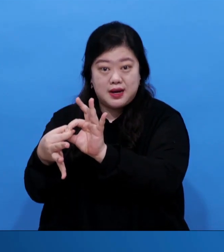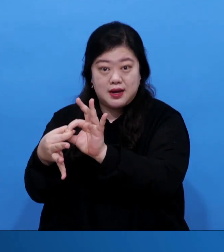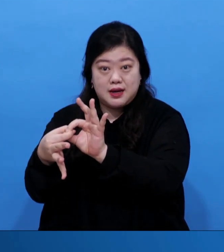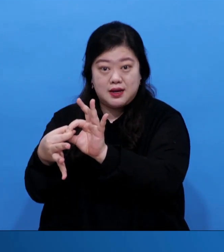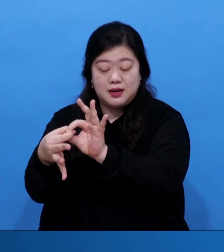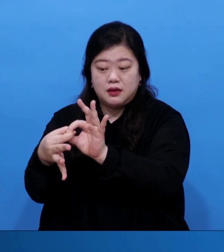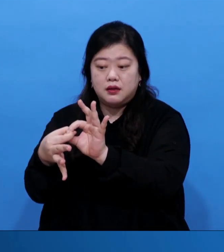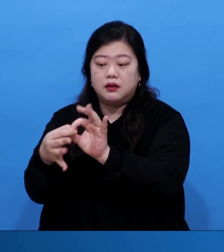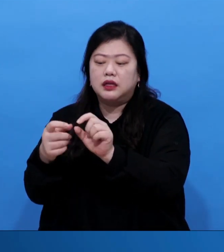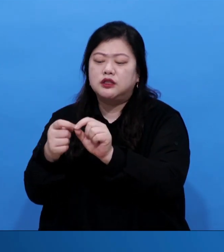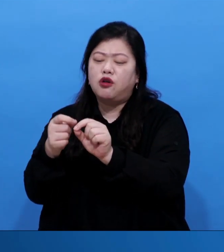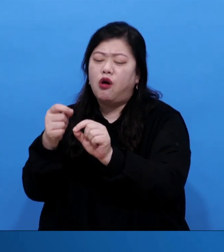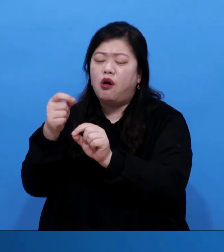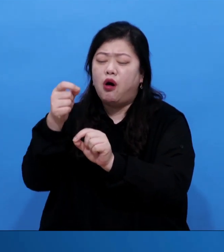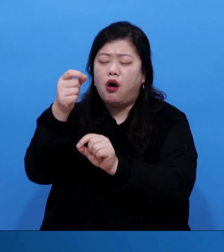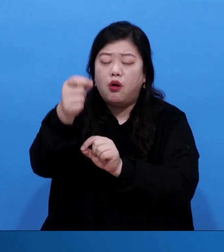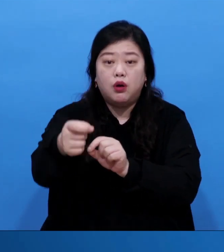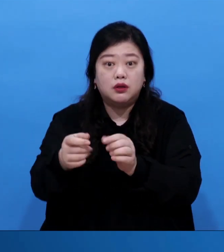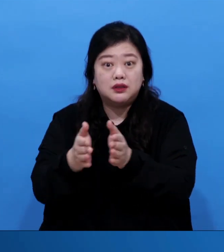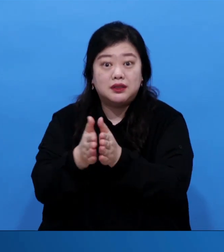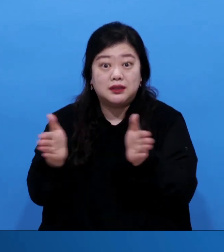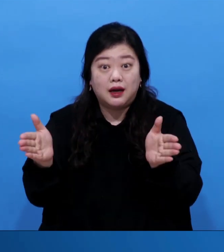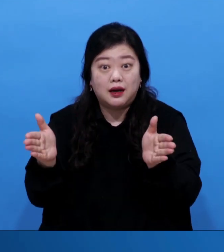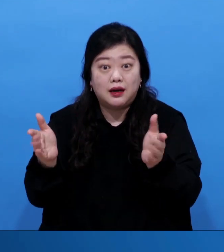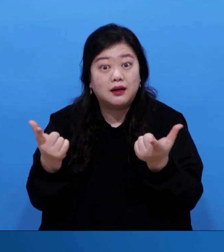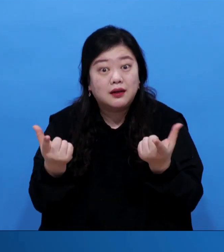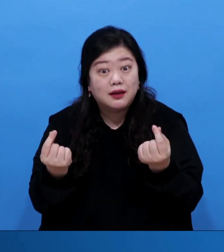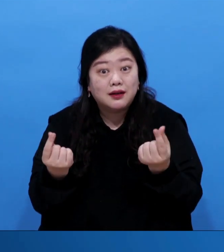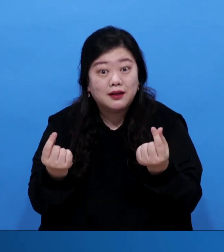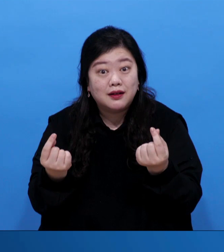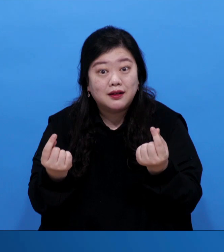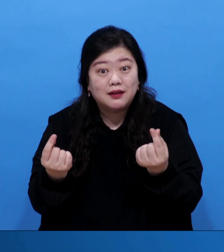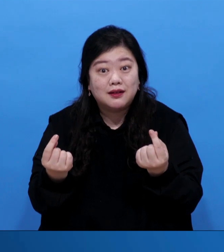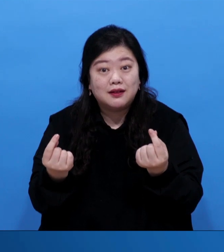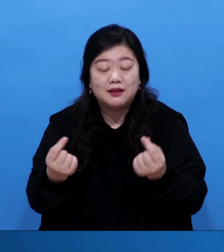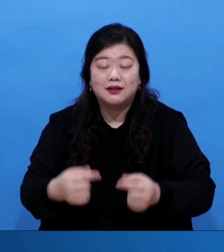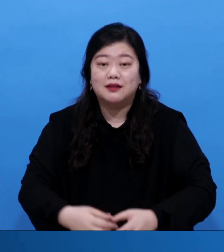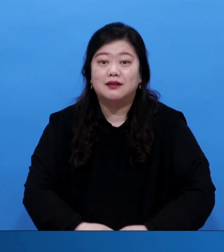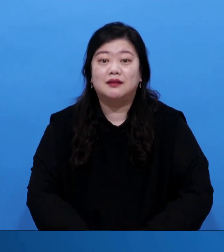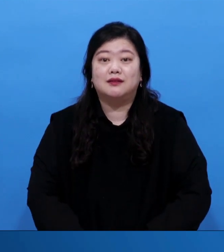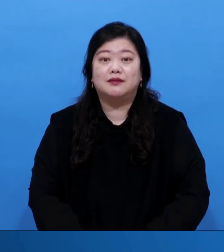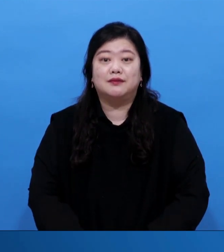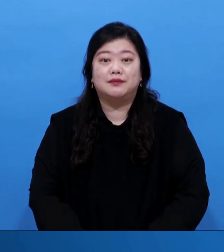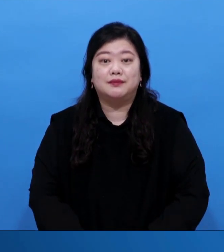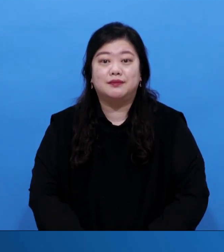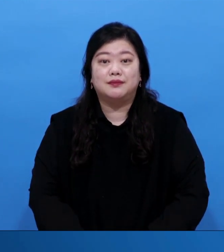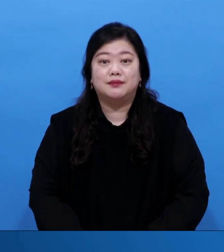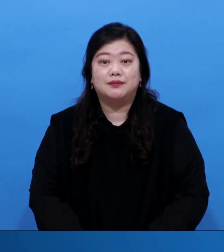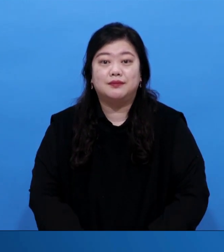영원한 겁니다. And to be in Christ means forever. 그런데 이 축복을